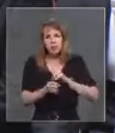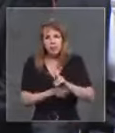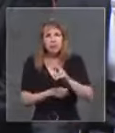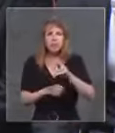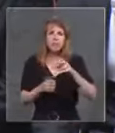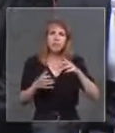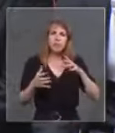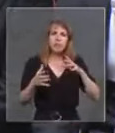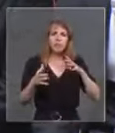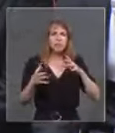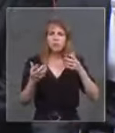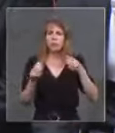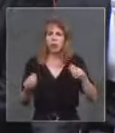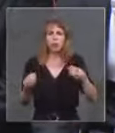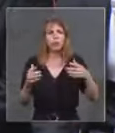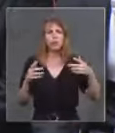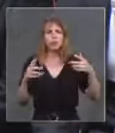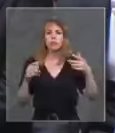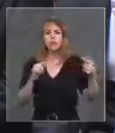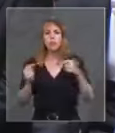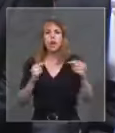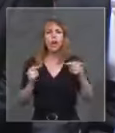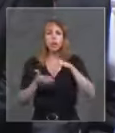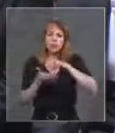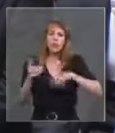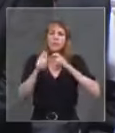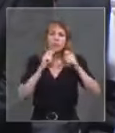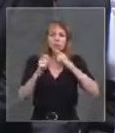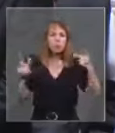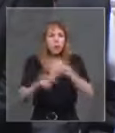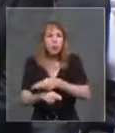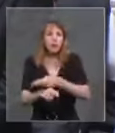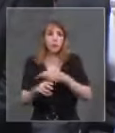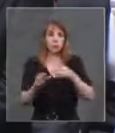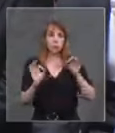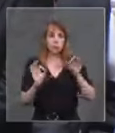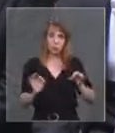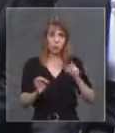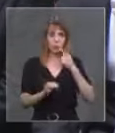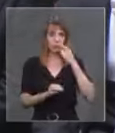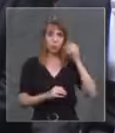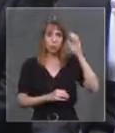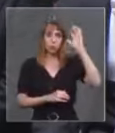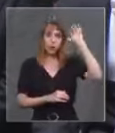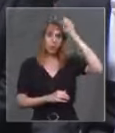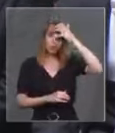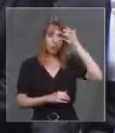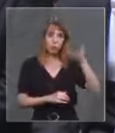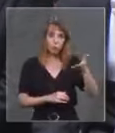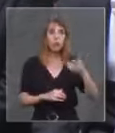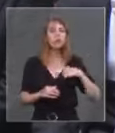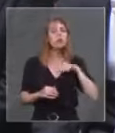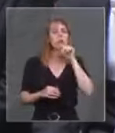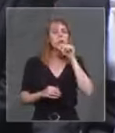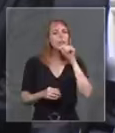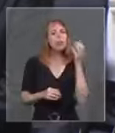l'obstruction pour empêcher l'examen du texte. Et je vous rappelle que c'est Jean-Luc Mélenchon lui-même qui avait intimé l'ordre sur Twitter